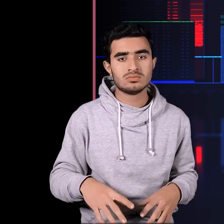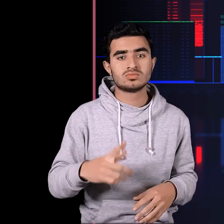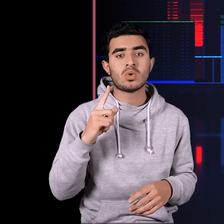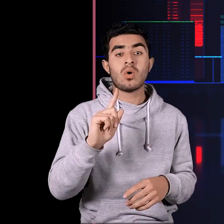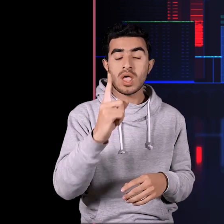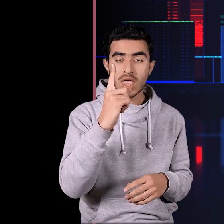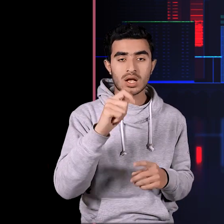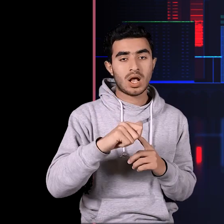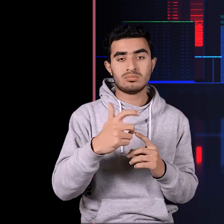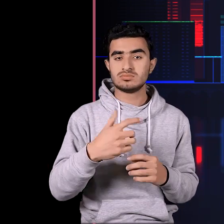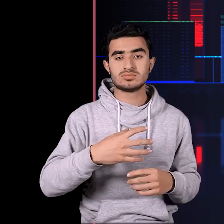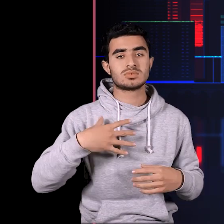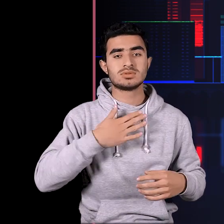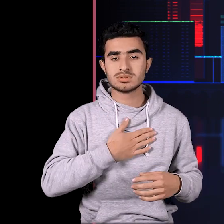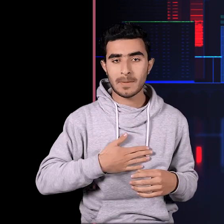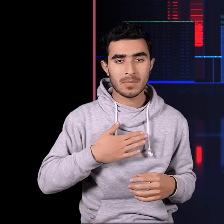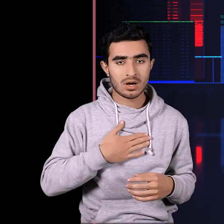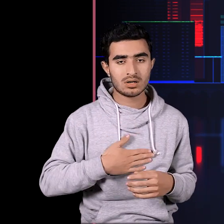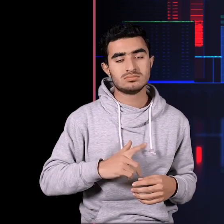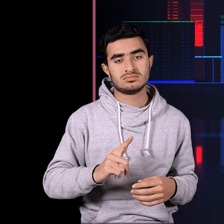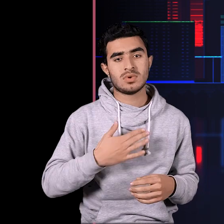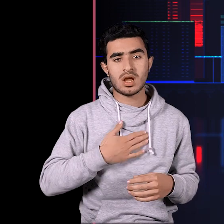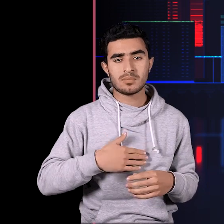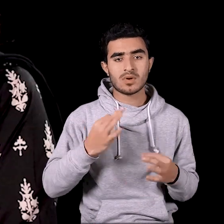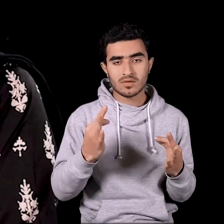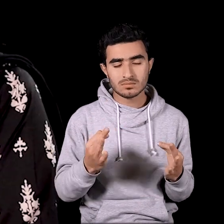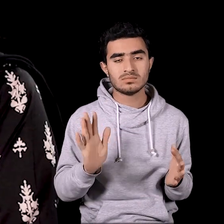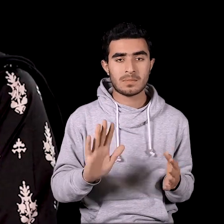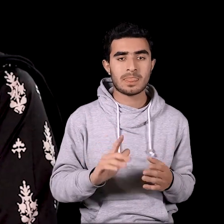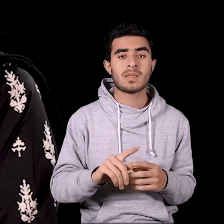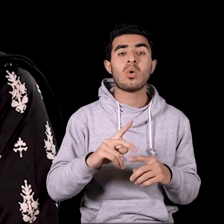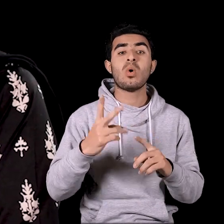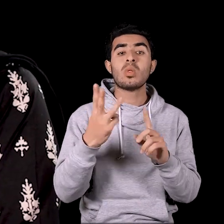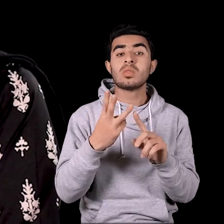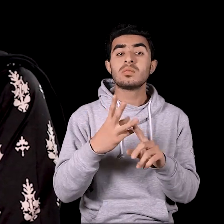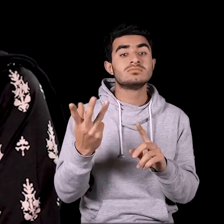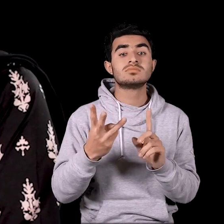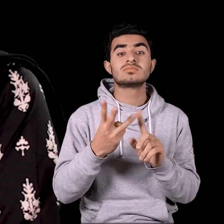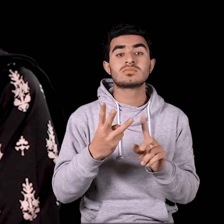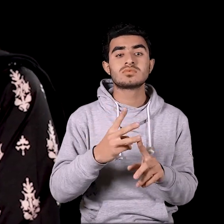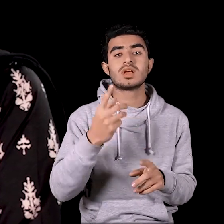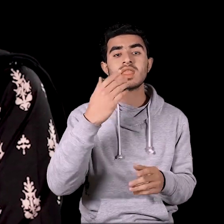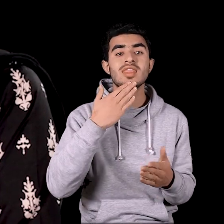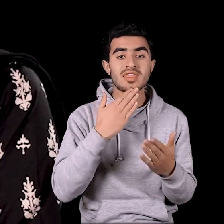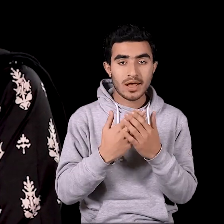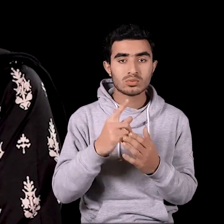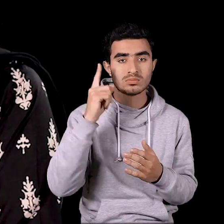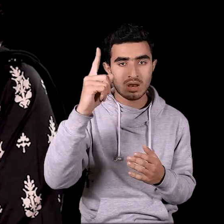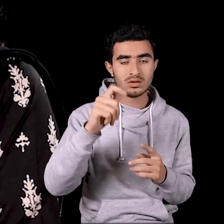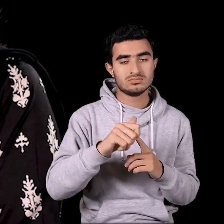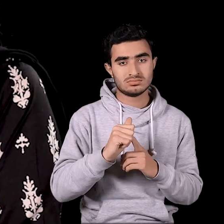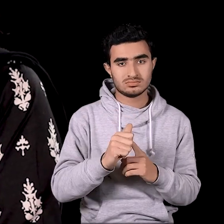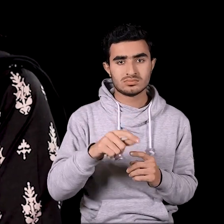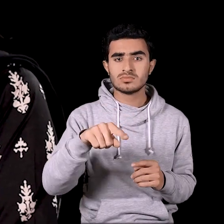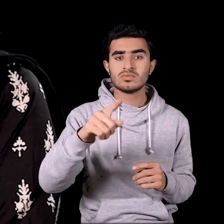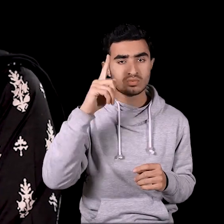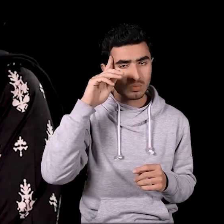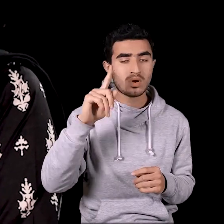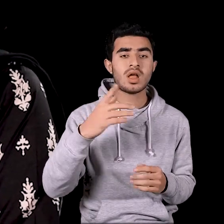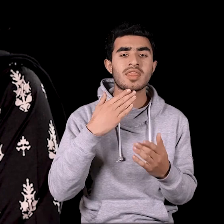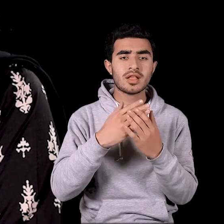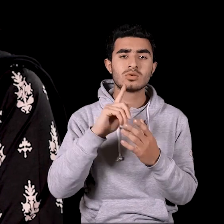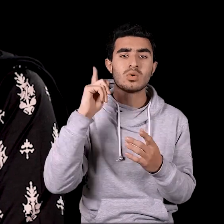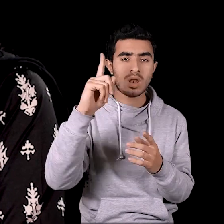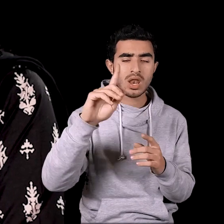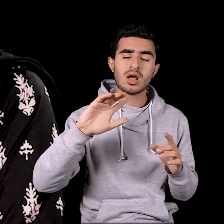हैं तो हम सब्र के अलावा कुछ नहीं कर सकते. और शुक्र, हर हाल में अल्लाह ताला का हमें शुक्र अदा करना चाहिए. आई मीन हमें अंदाज़ा भी नहीं